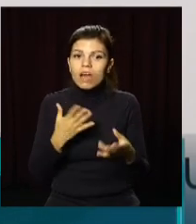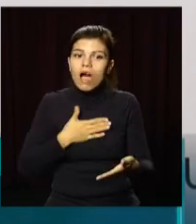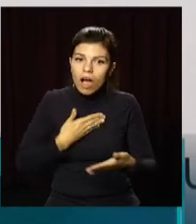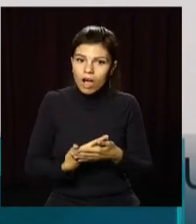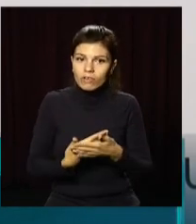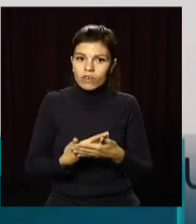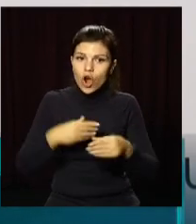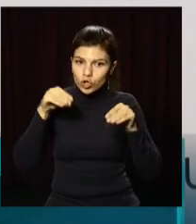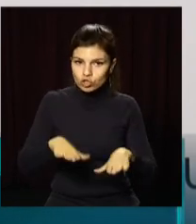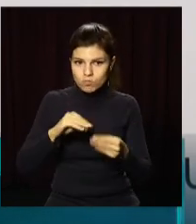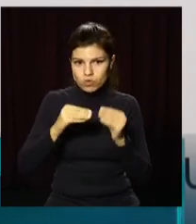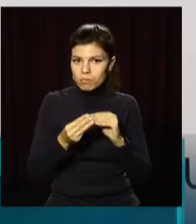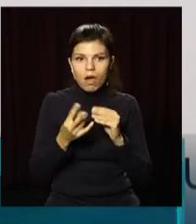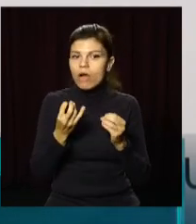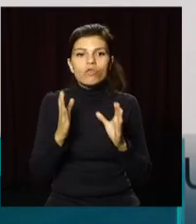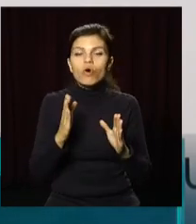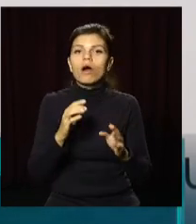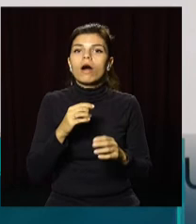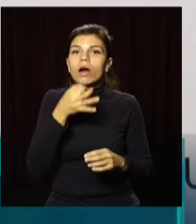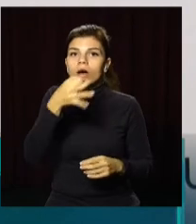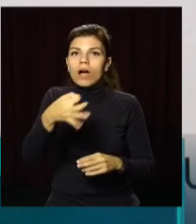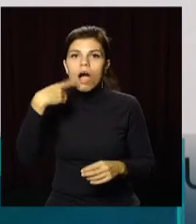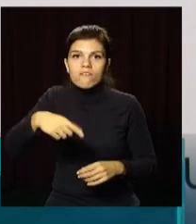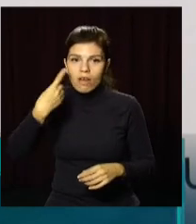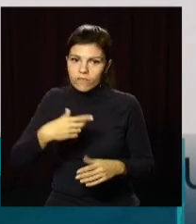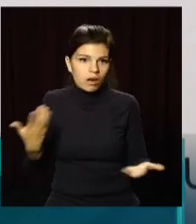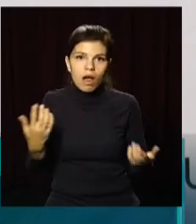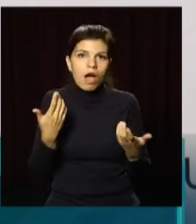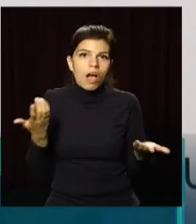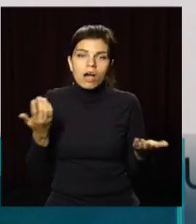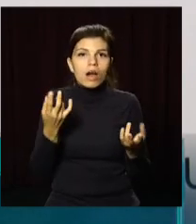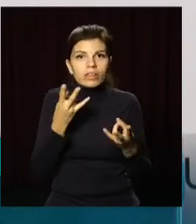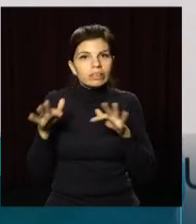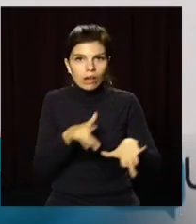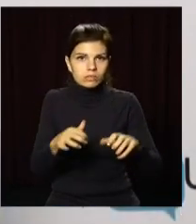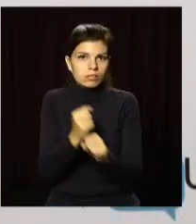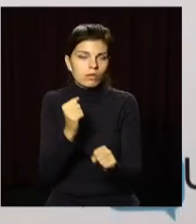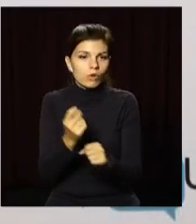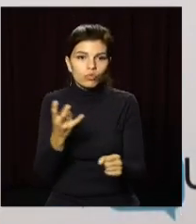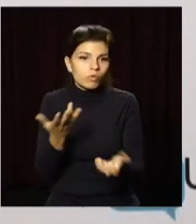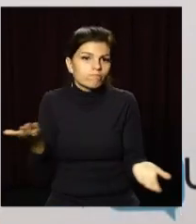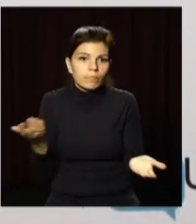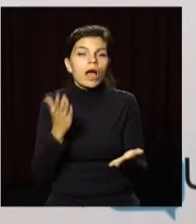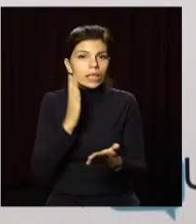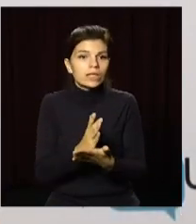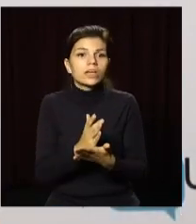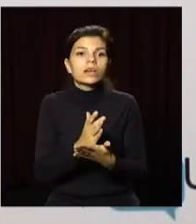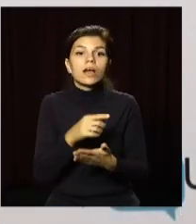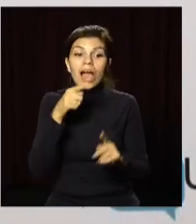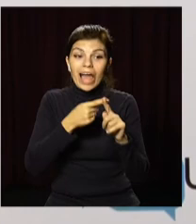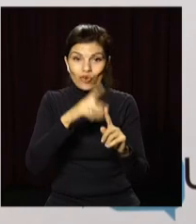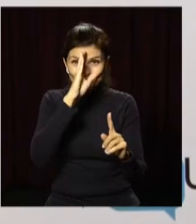включиться в решение проблемы, а не только в ее озвучивание, потому что другого выхода, в общем-то, нет. Есть сестра еще